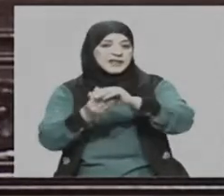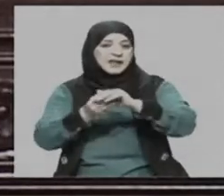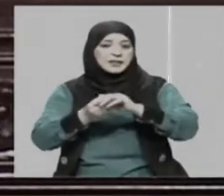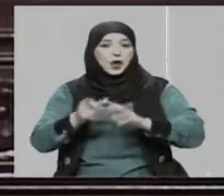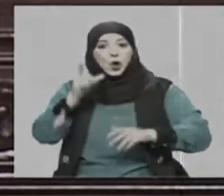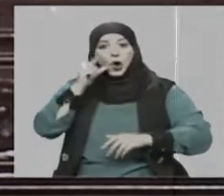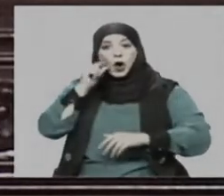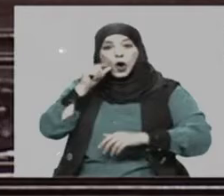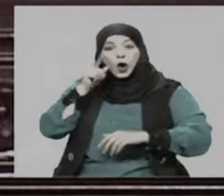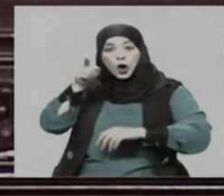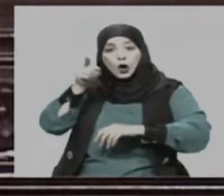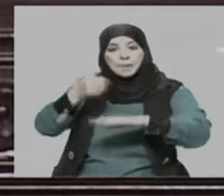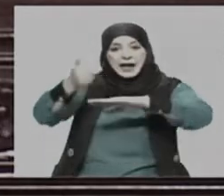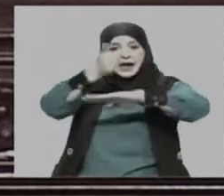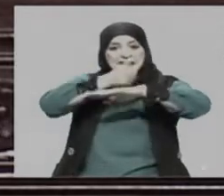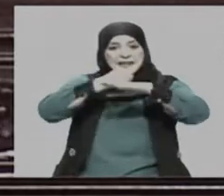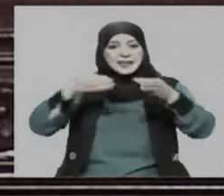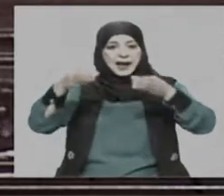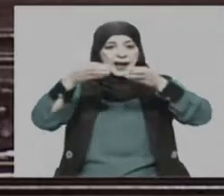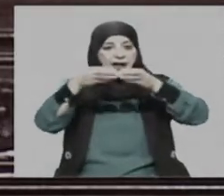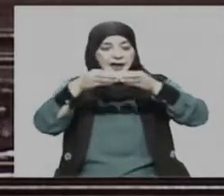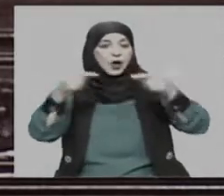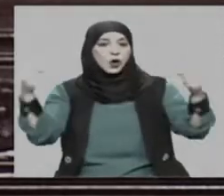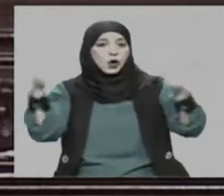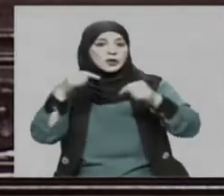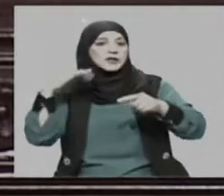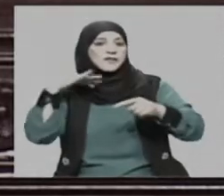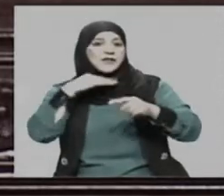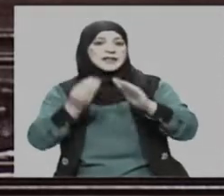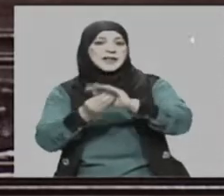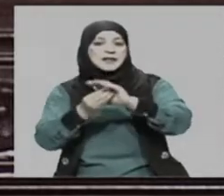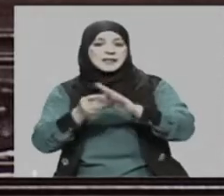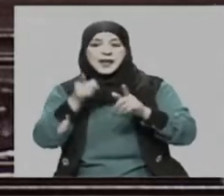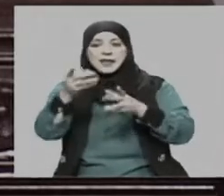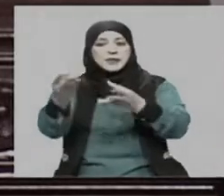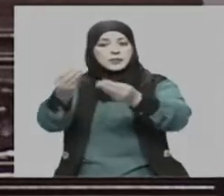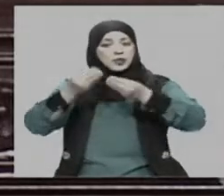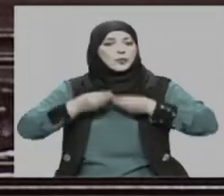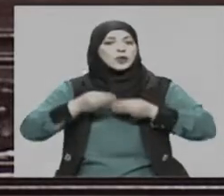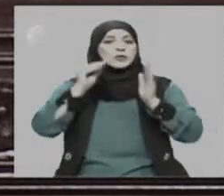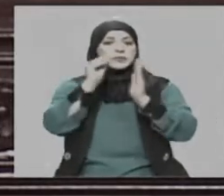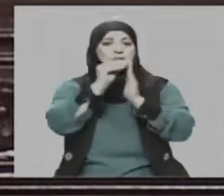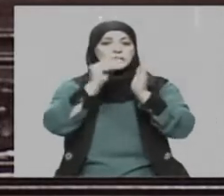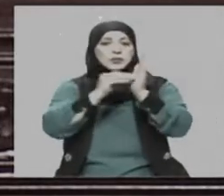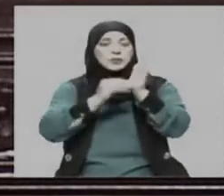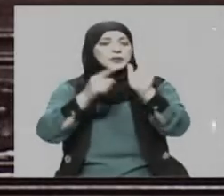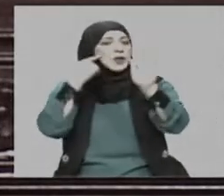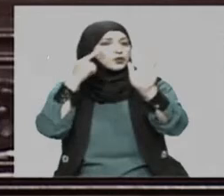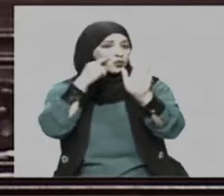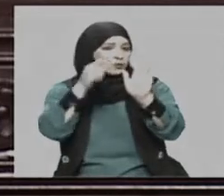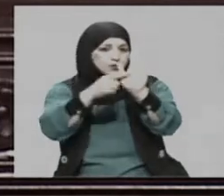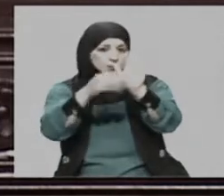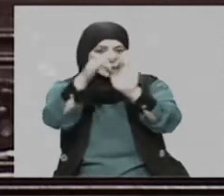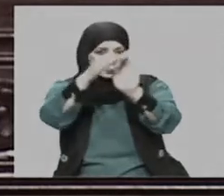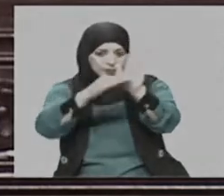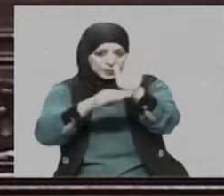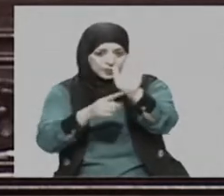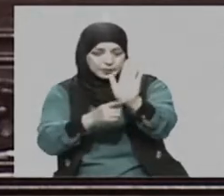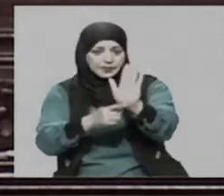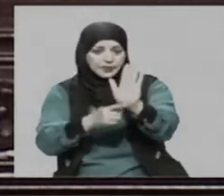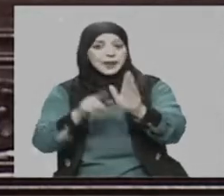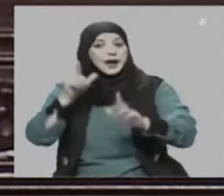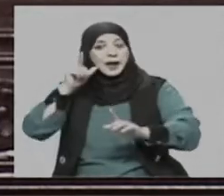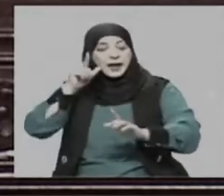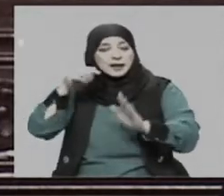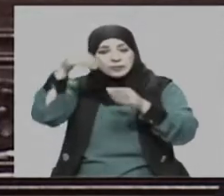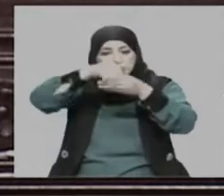لي رئيس الهيئة، هذايا اللي طلب مني، طلبش مني حاجة، طلب مني والرسالة موجودة أنه